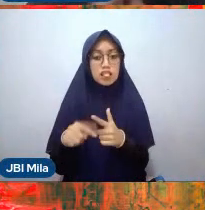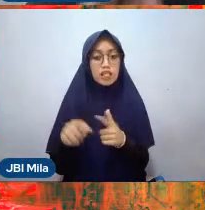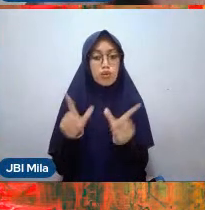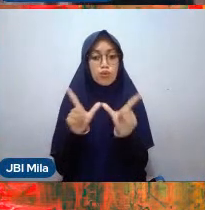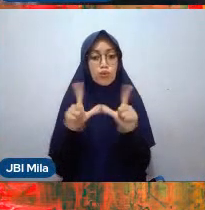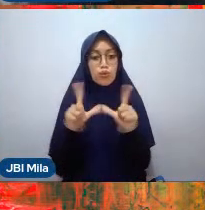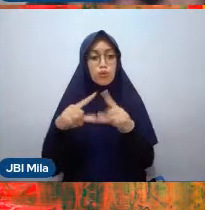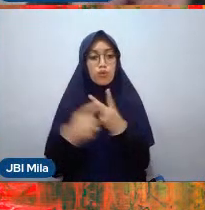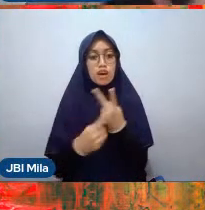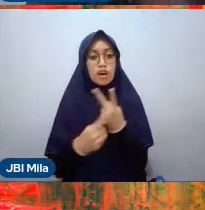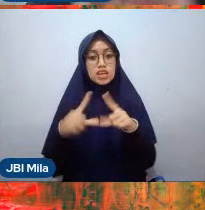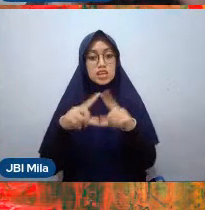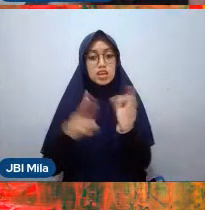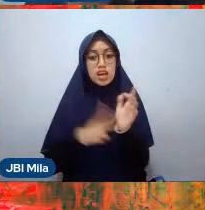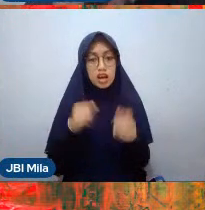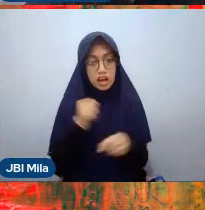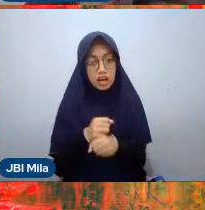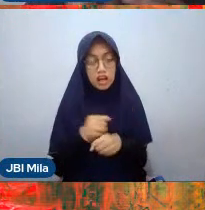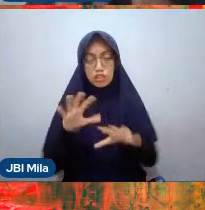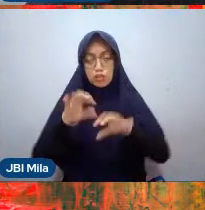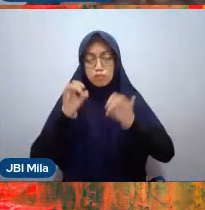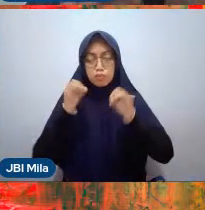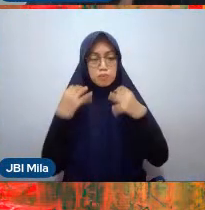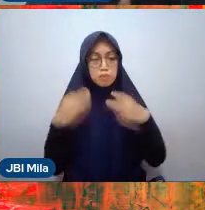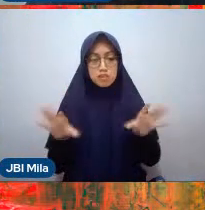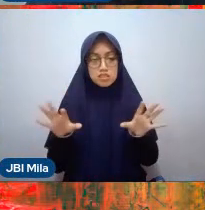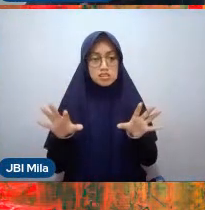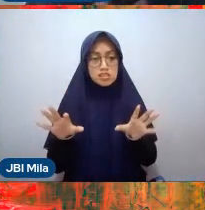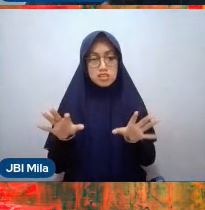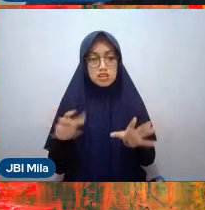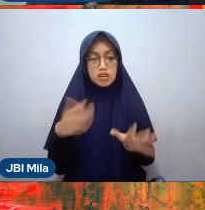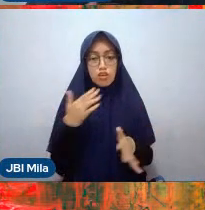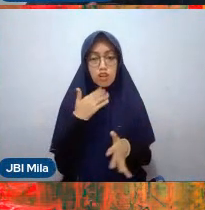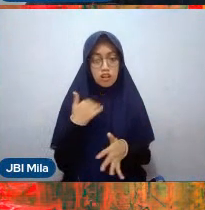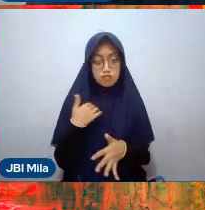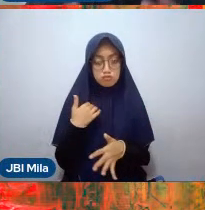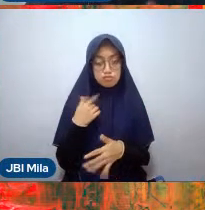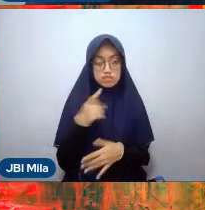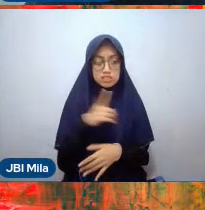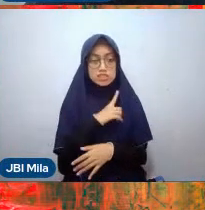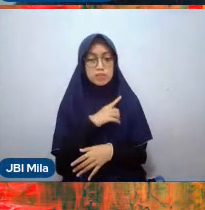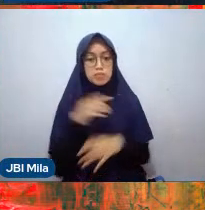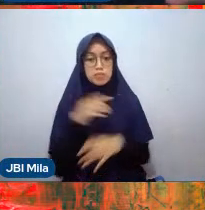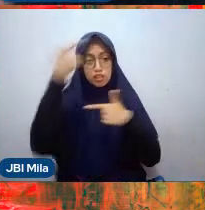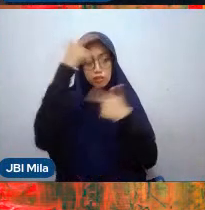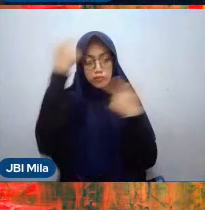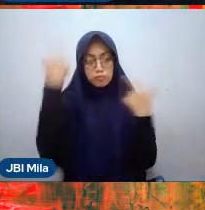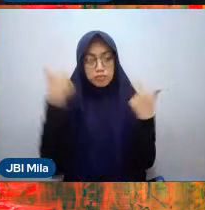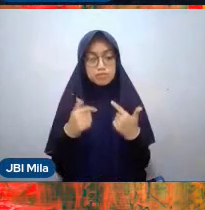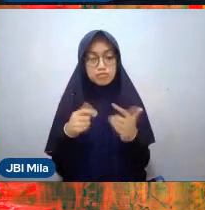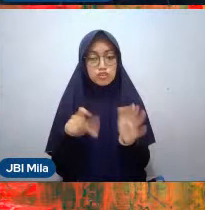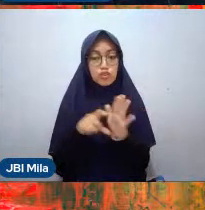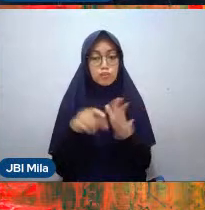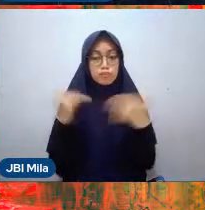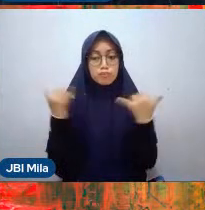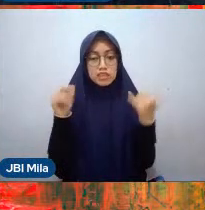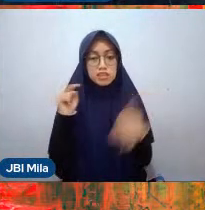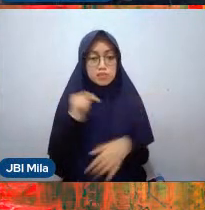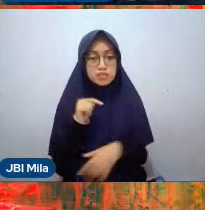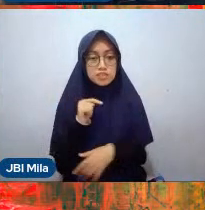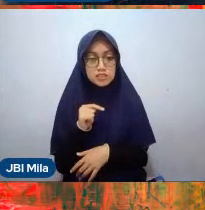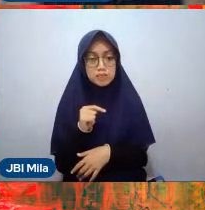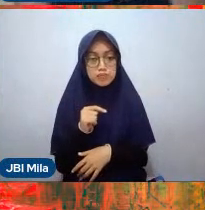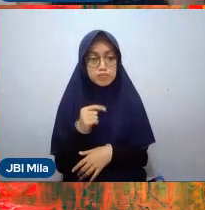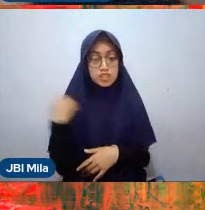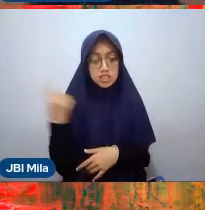poster, bebas lah. Itu kayak gitu. Waktu itu karena saya pakai topeng, saya bilang pakai emosi. Jadi mainnya tuh begini. Jadi waktu itu pakai topeng